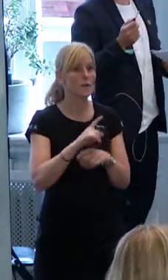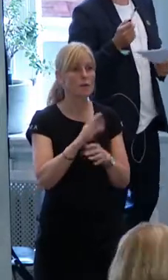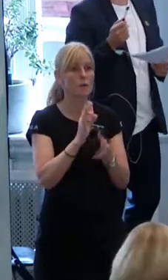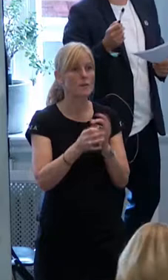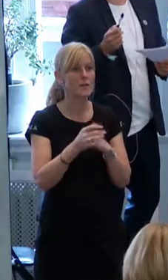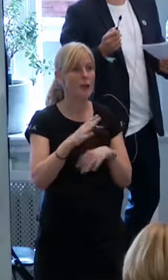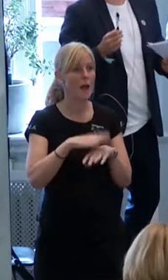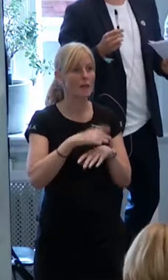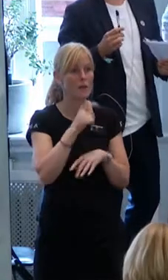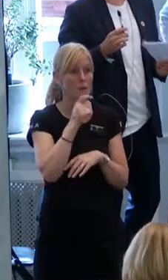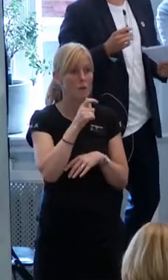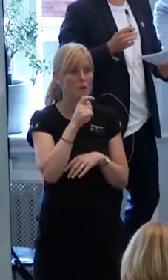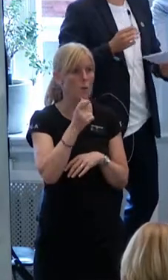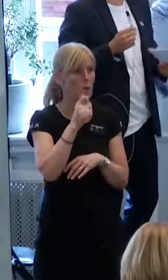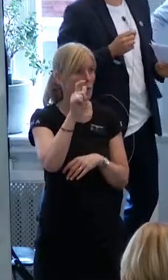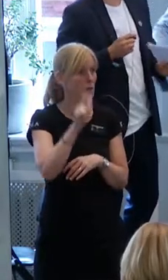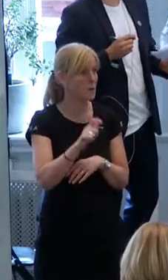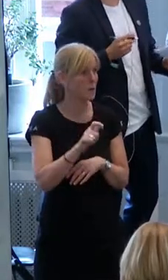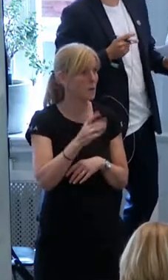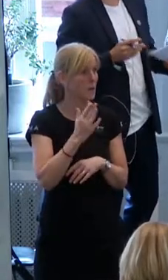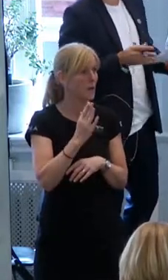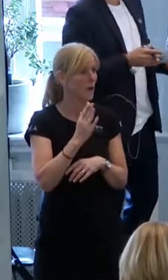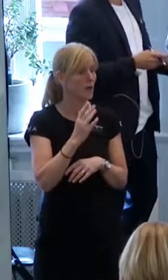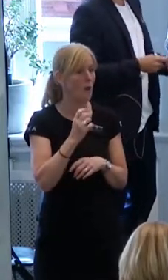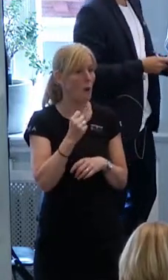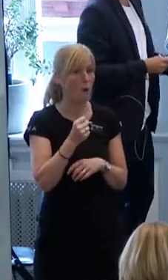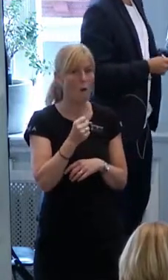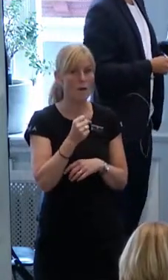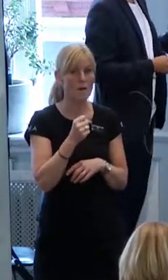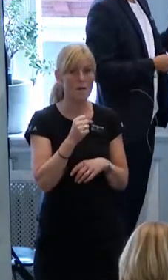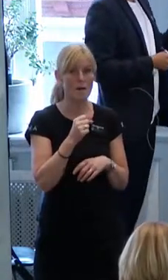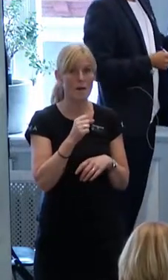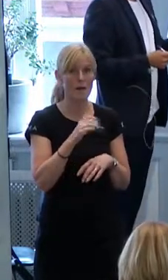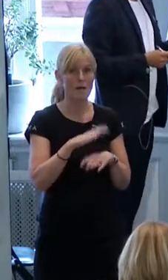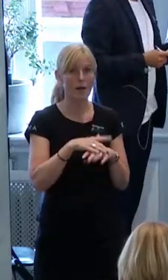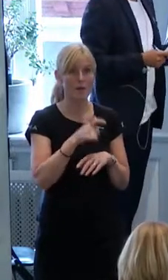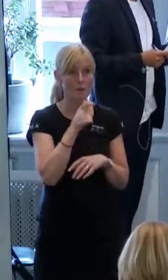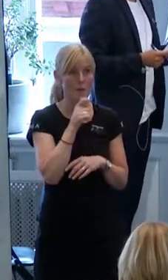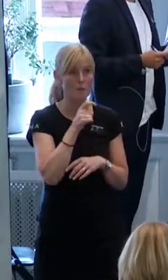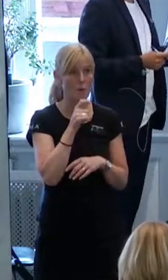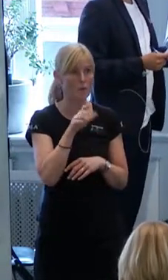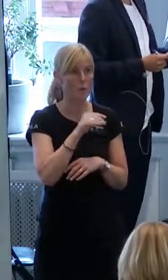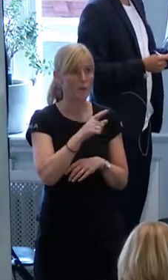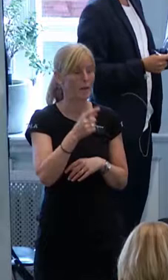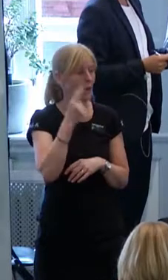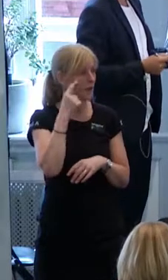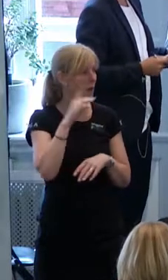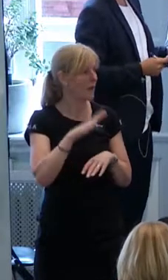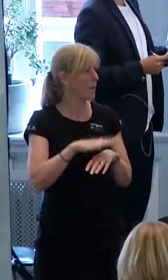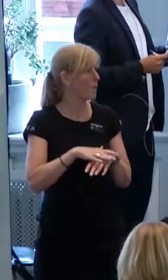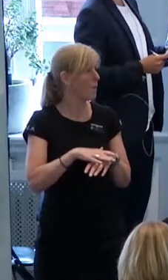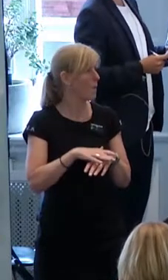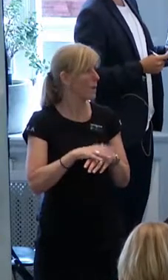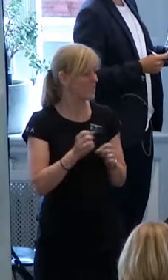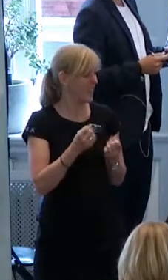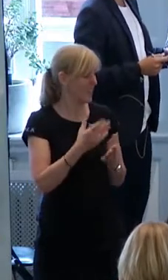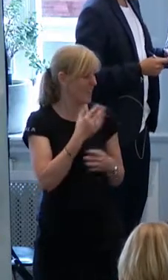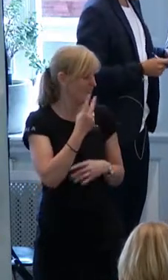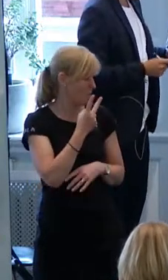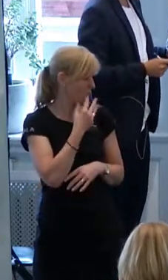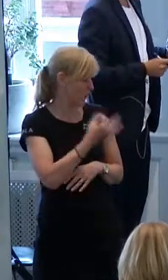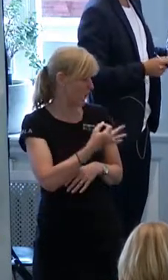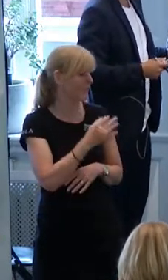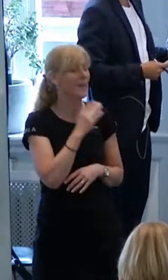fixar någon handmick och någon kanske skulle kunna hålla en handmick, så kan ni tänka på, ska jag ge er två frågor?